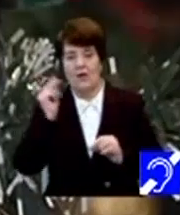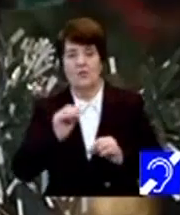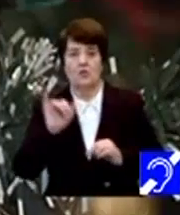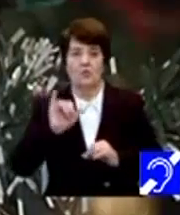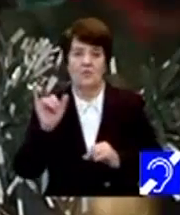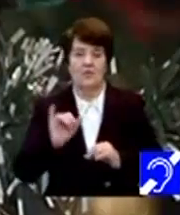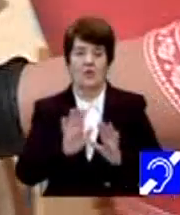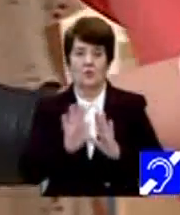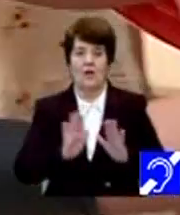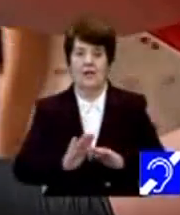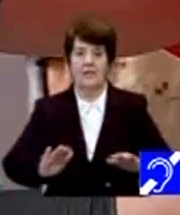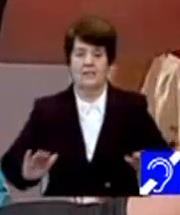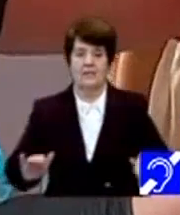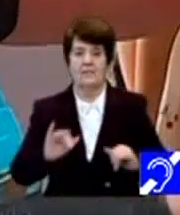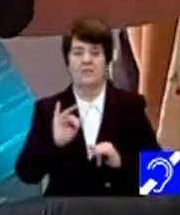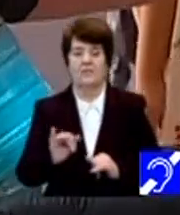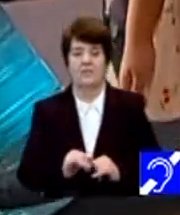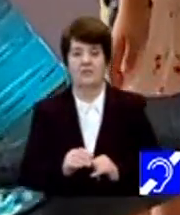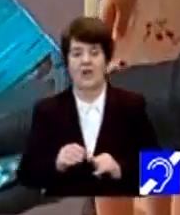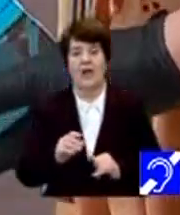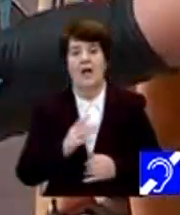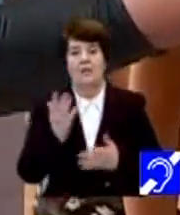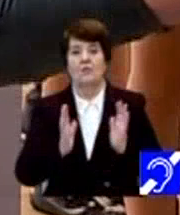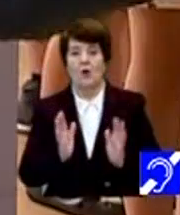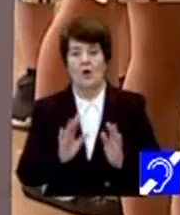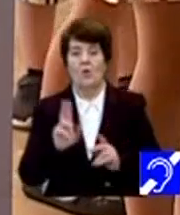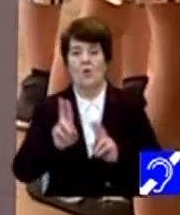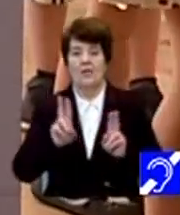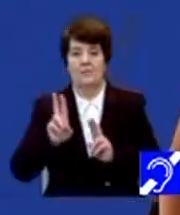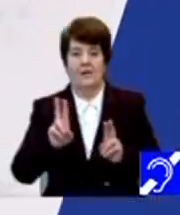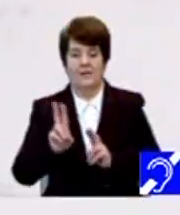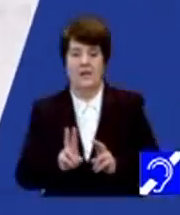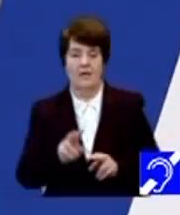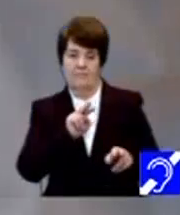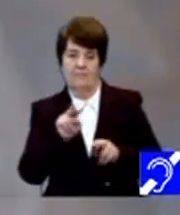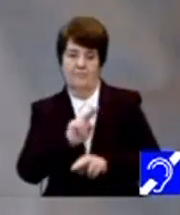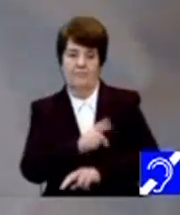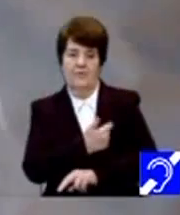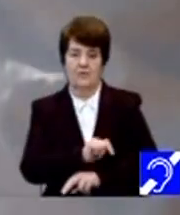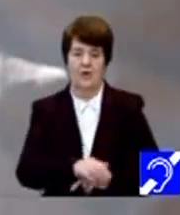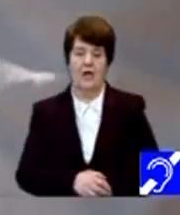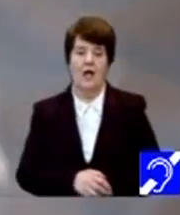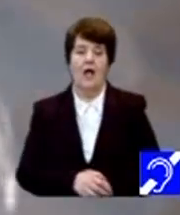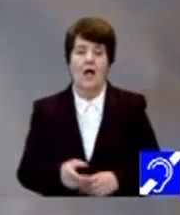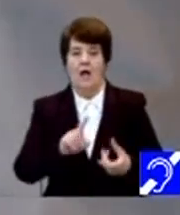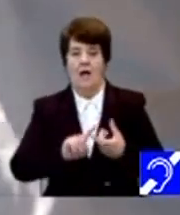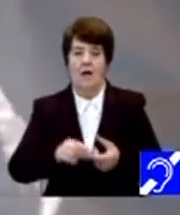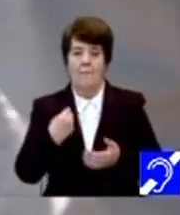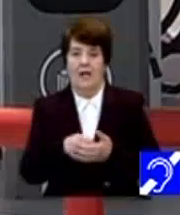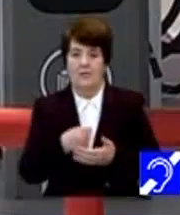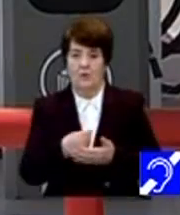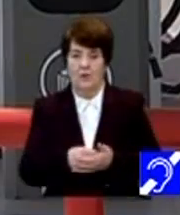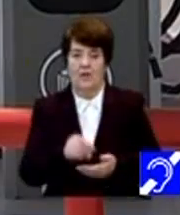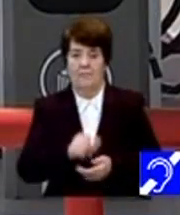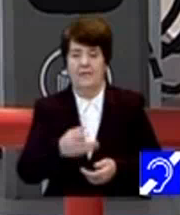Organizarea sărbărilor e permisă doar în grădinițe și instituții preuniversitare, însă doar cu respectarea măsurilor sanitare. Prețurile